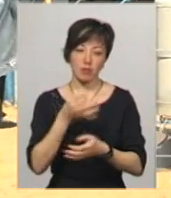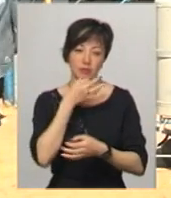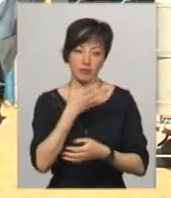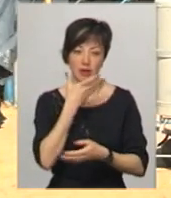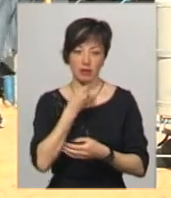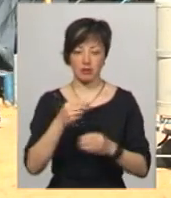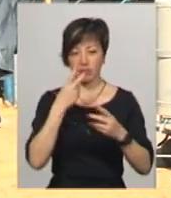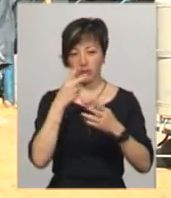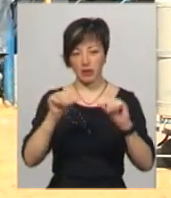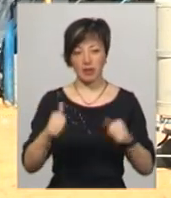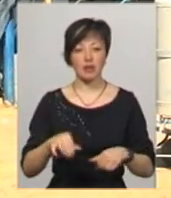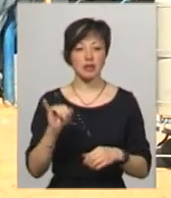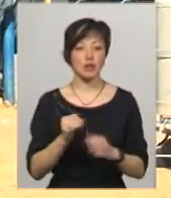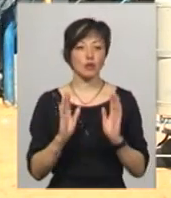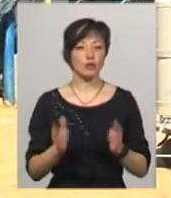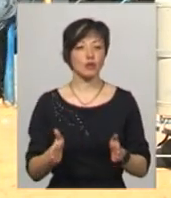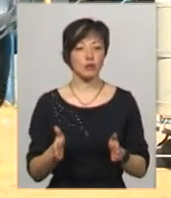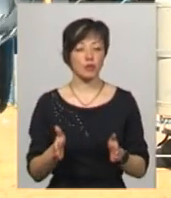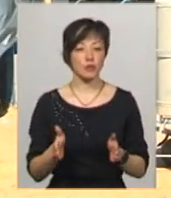вигляд. І разом з тим будемо